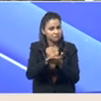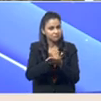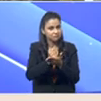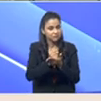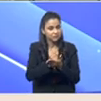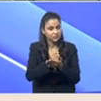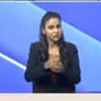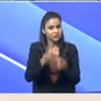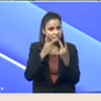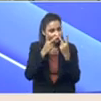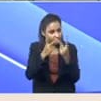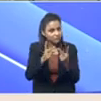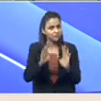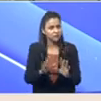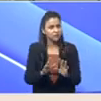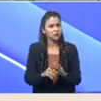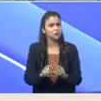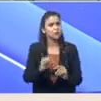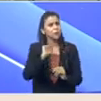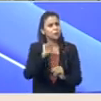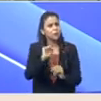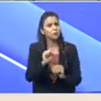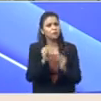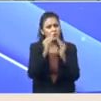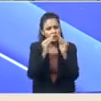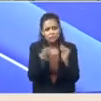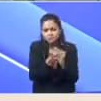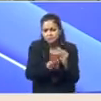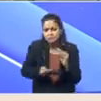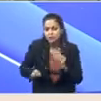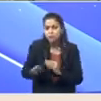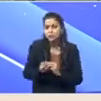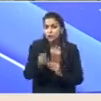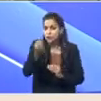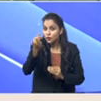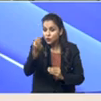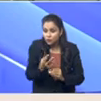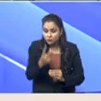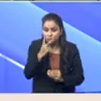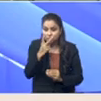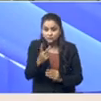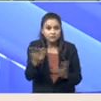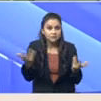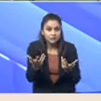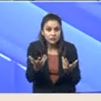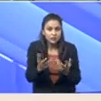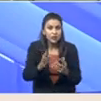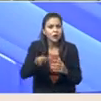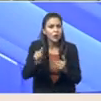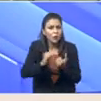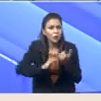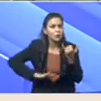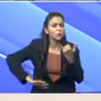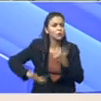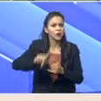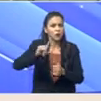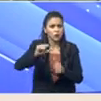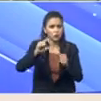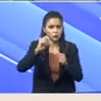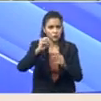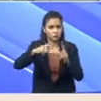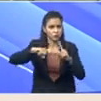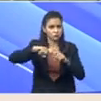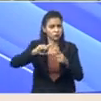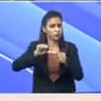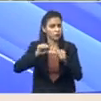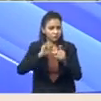शेयर करिए। आपने अपने पड़ोस में कौन सा नया इनोवेशन देखा? किस लोकल स्टार्टअप ने आपको सबसे